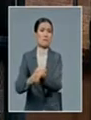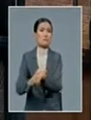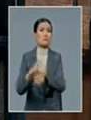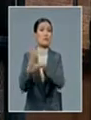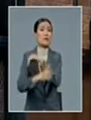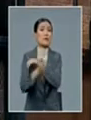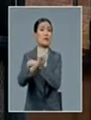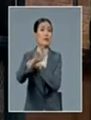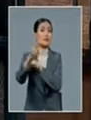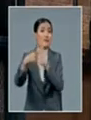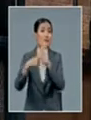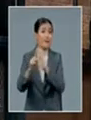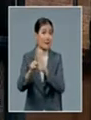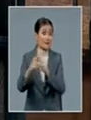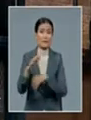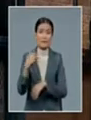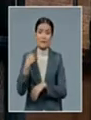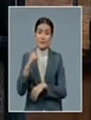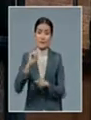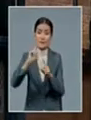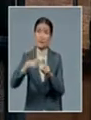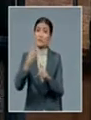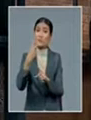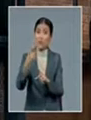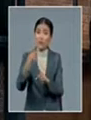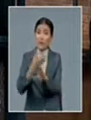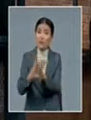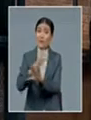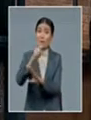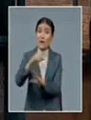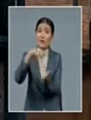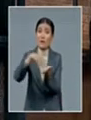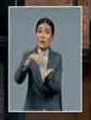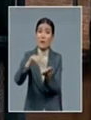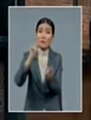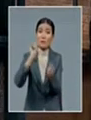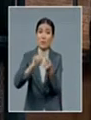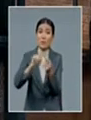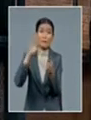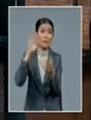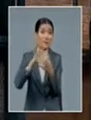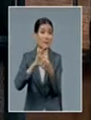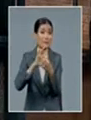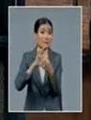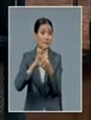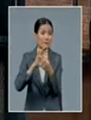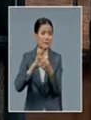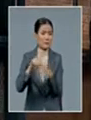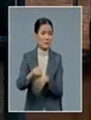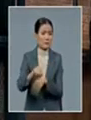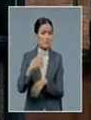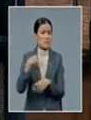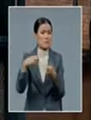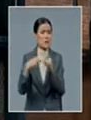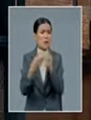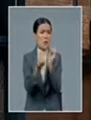ที่มัลดีฟบ้างนะคะหลังจากที่ก่อนหน้านี้ช่วงกุมภาเรารายงานไปว่ามีการประกาศภาวะฉุกเฉินนะคะในพื้นที่ประเทศดังกล่าวค่ะล่